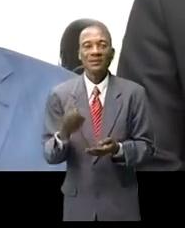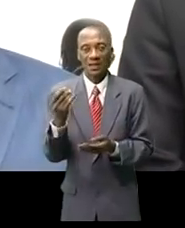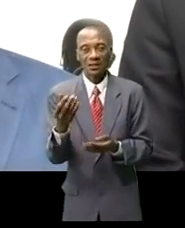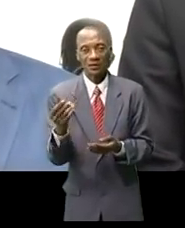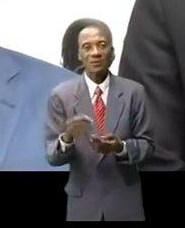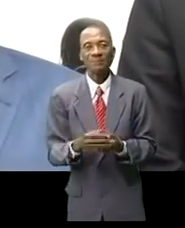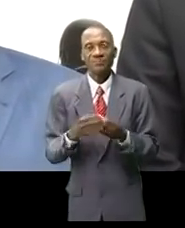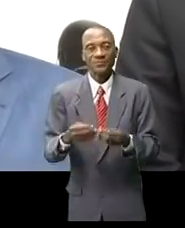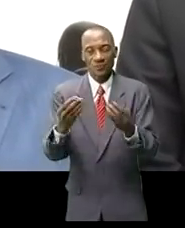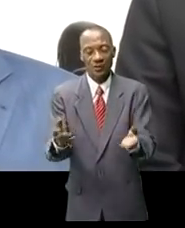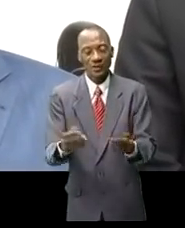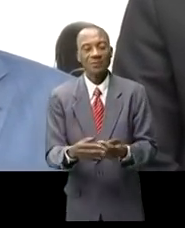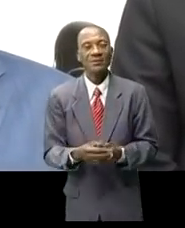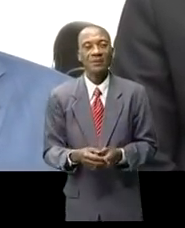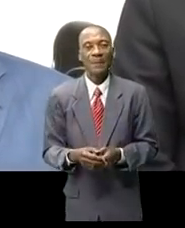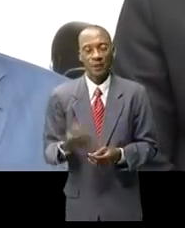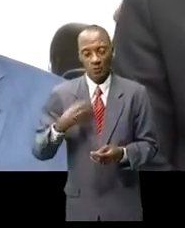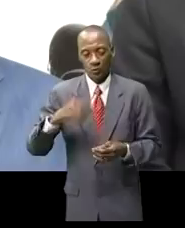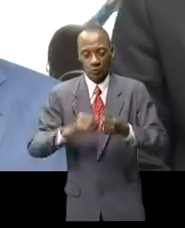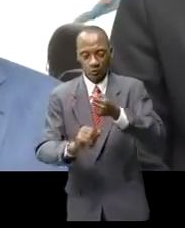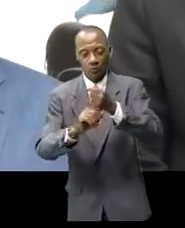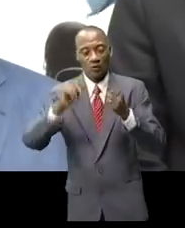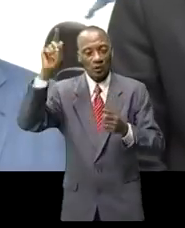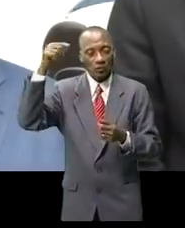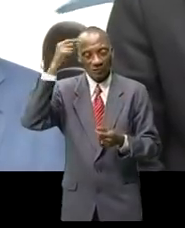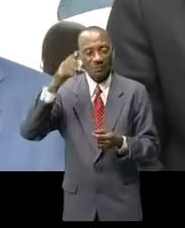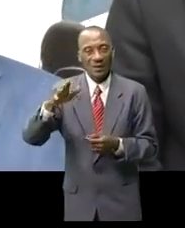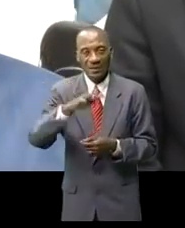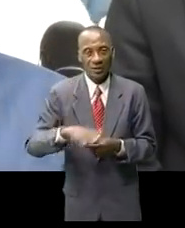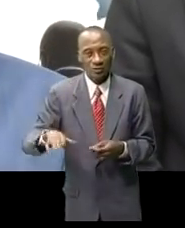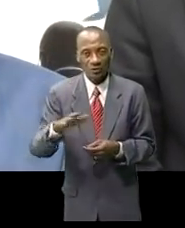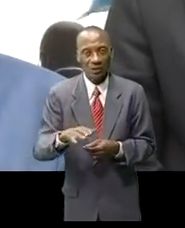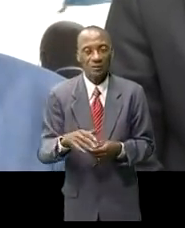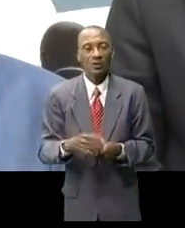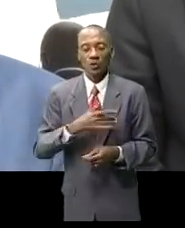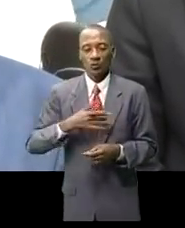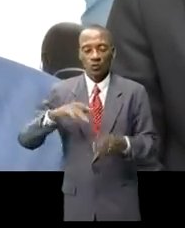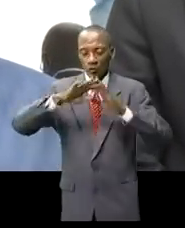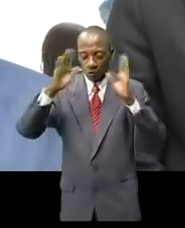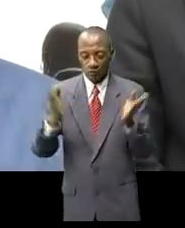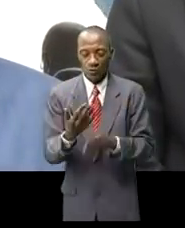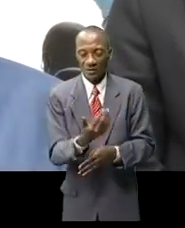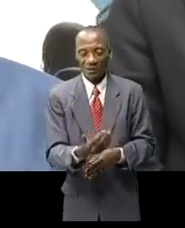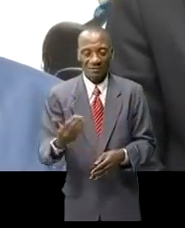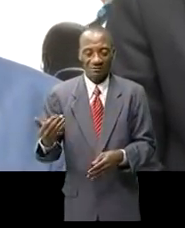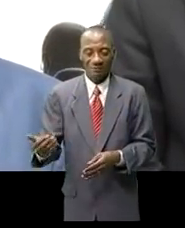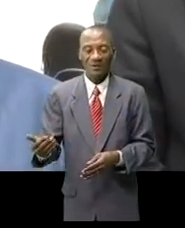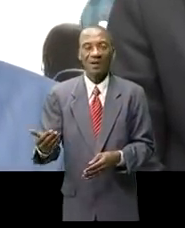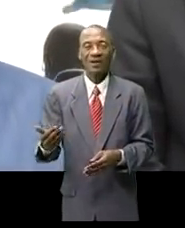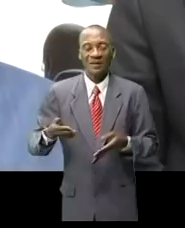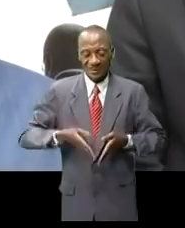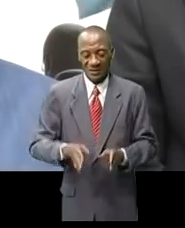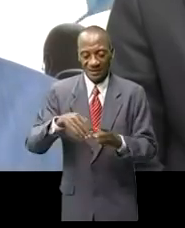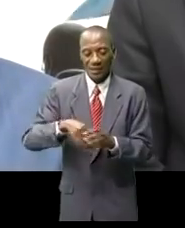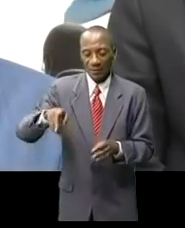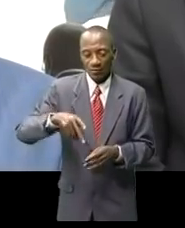gouvernement national, représenté au nom de tous les enfants du Haut-Katanga, toutes nos félicitations et